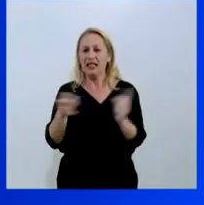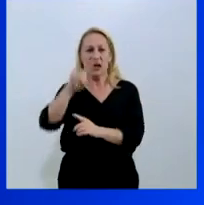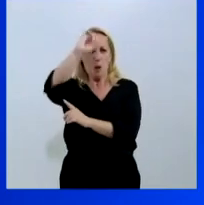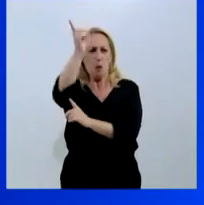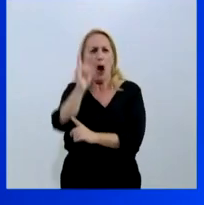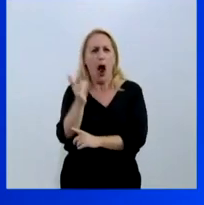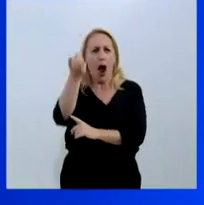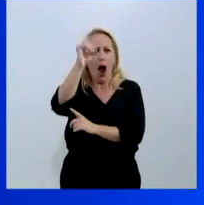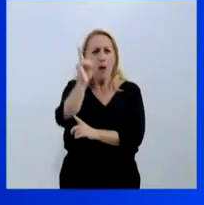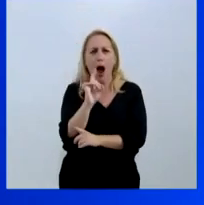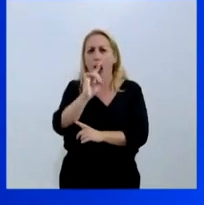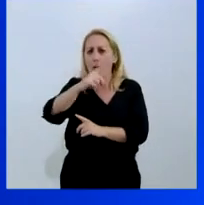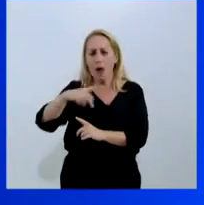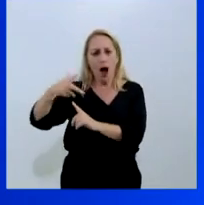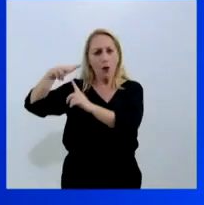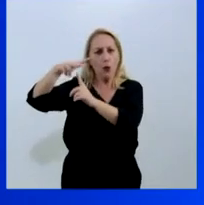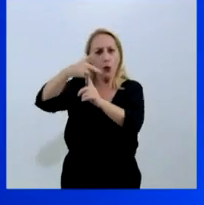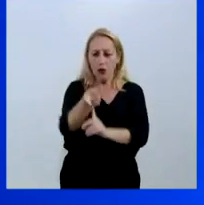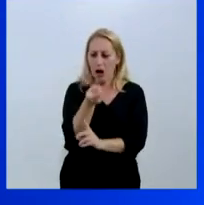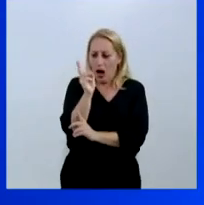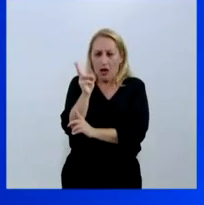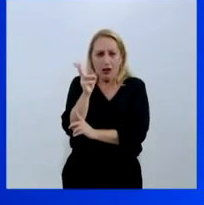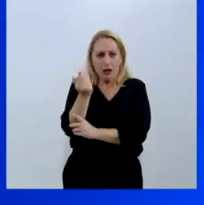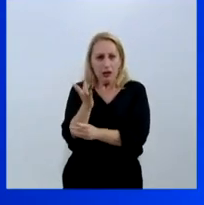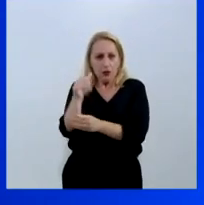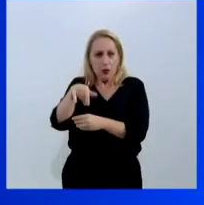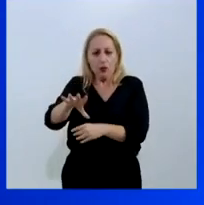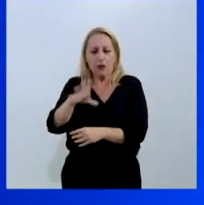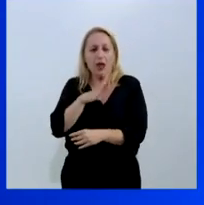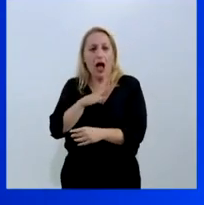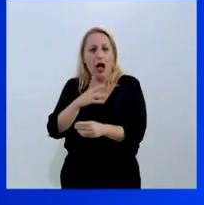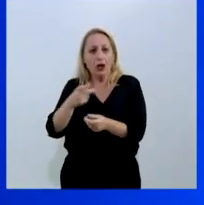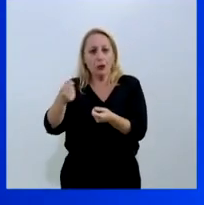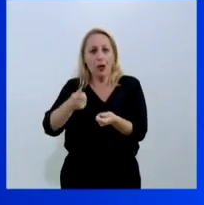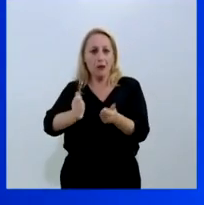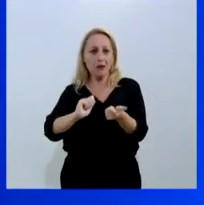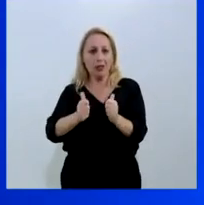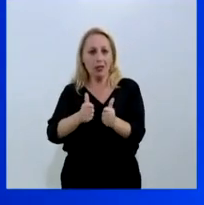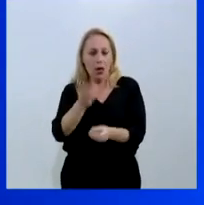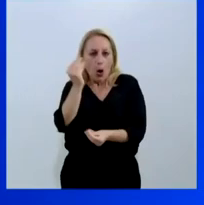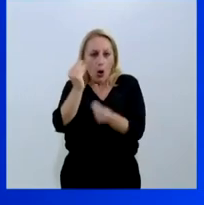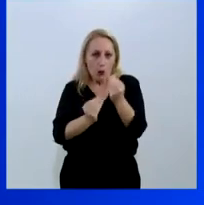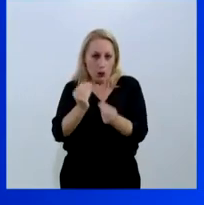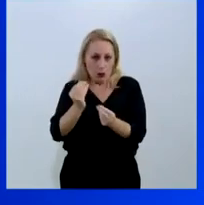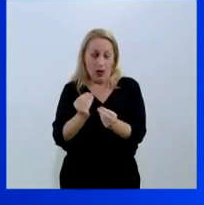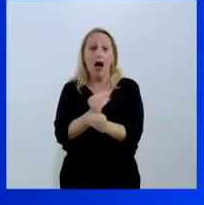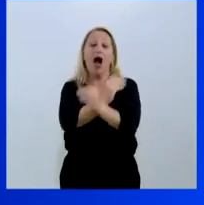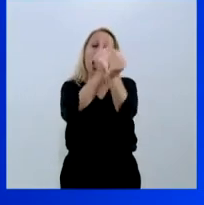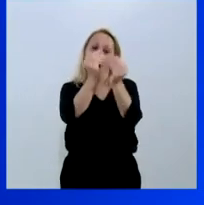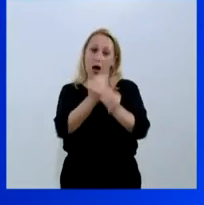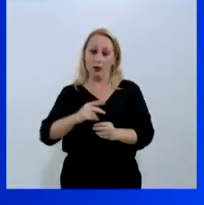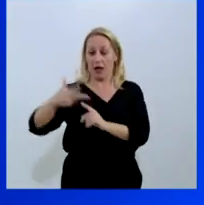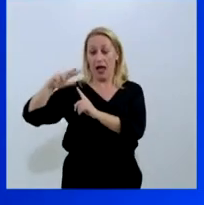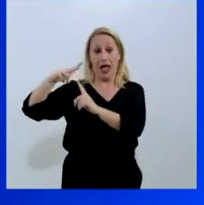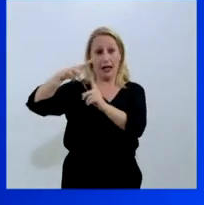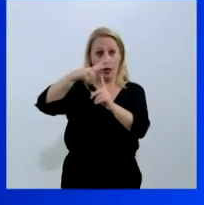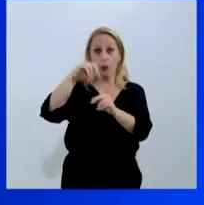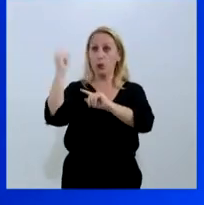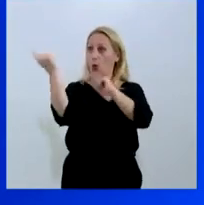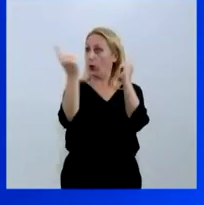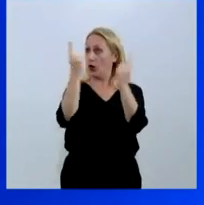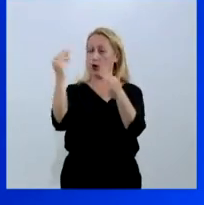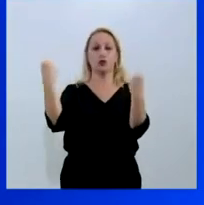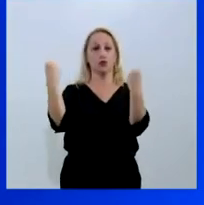δραστηριότητα, όπου θα θέταμε σε κίνδυνο την ίδια την ασφάλεια των πληρωμάτων. Άρα τα ελικόπτερα πετάξαν αμέσως με το που αυτό ήταν